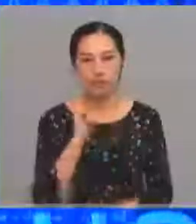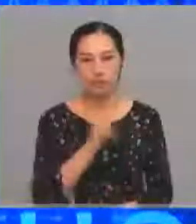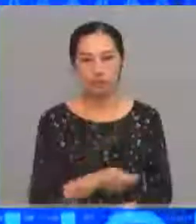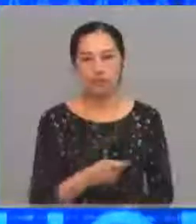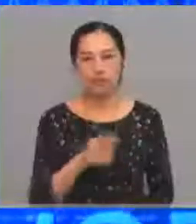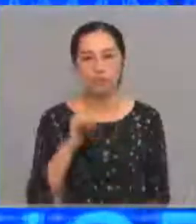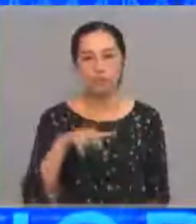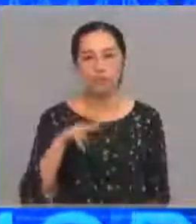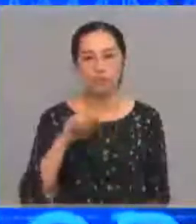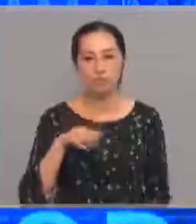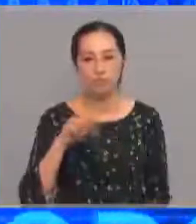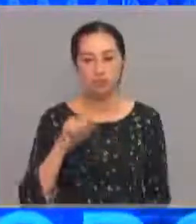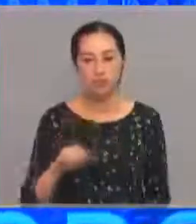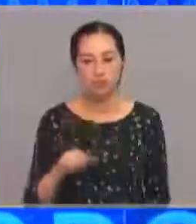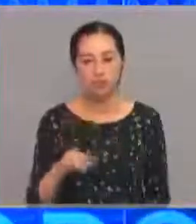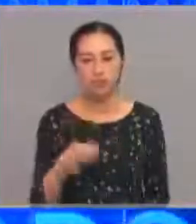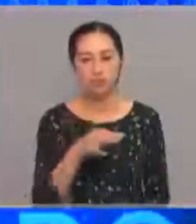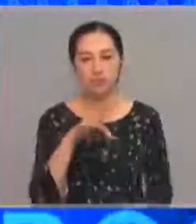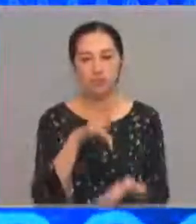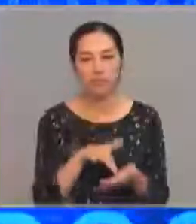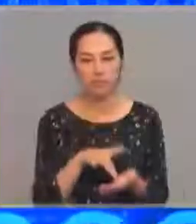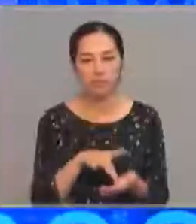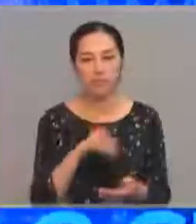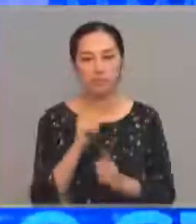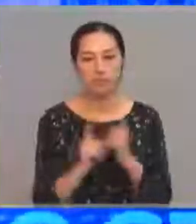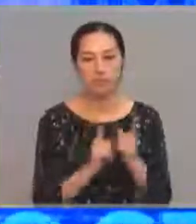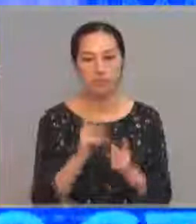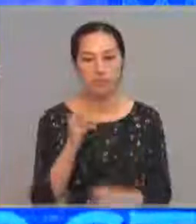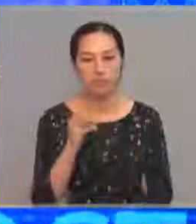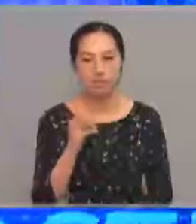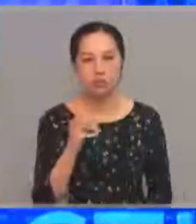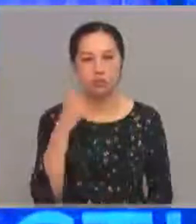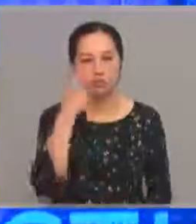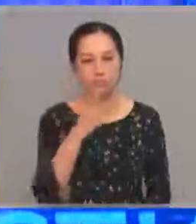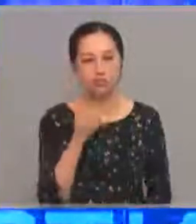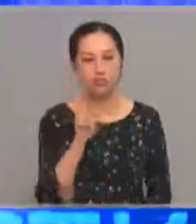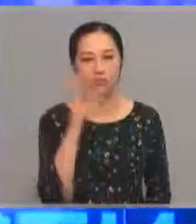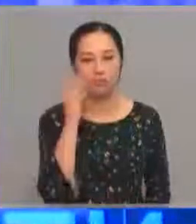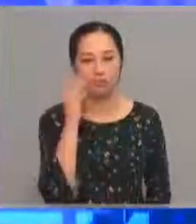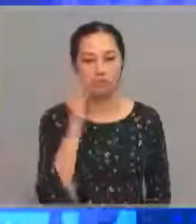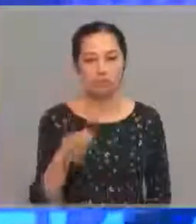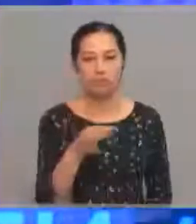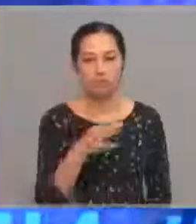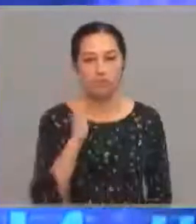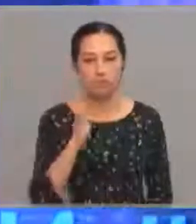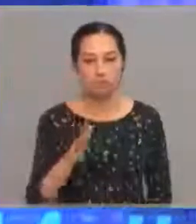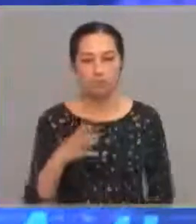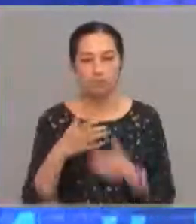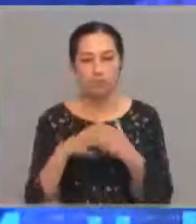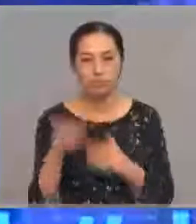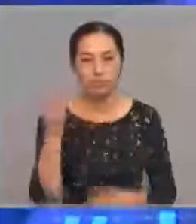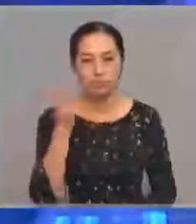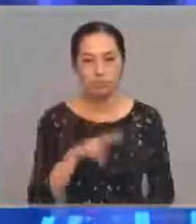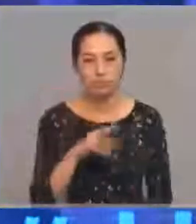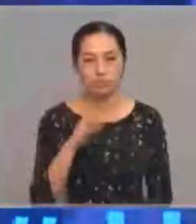создать Улытаускую область с областным центром в городе Жезказган. Также он сообщил, что Алматинская область будет разделена на